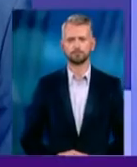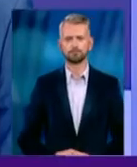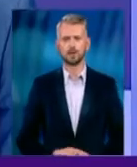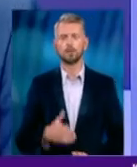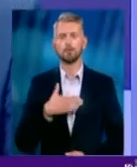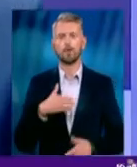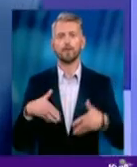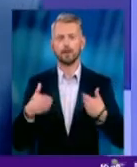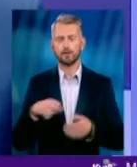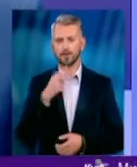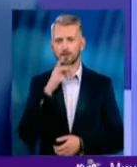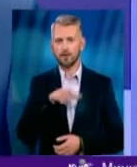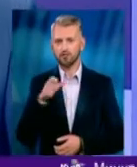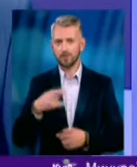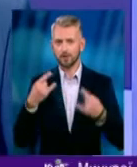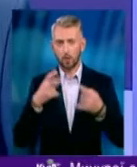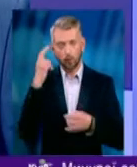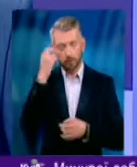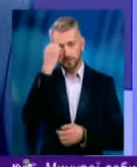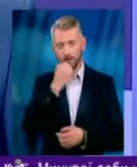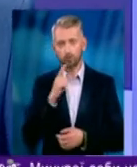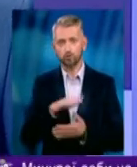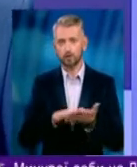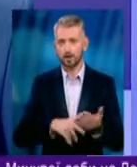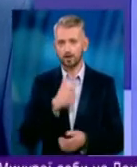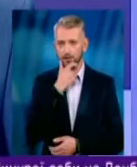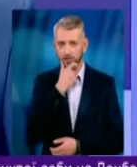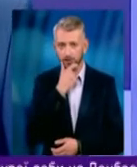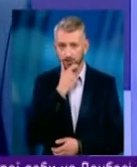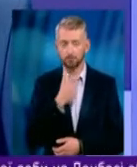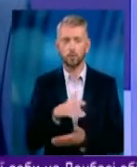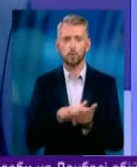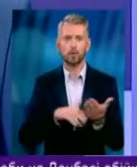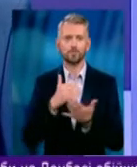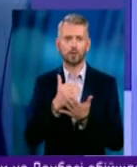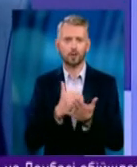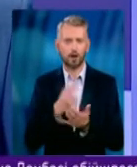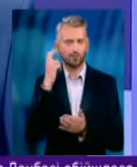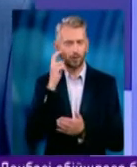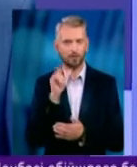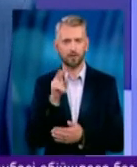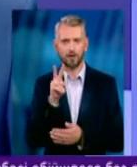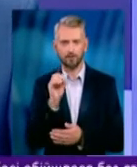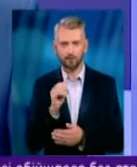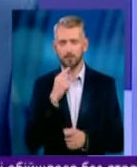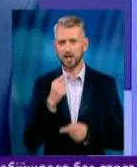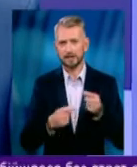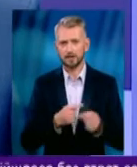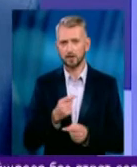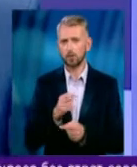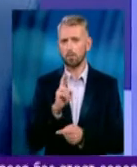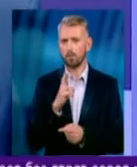Ми вітання всім глядачам телеканалу «Київ». Дякую, що не перемикаєте. Ми продовжуємо програму «Київ Лайф» і традиційно щоп'ятниці